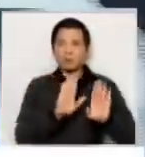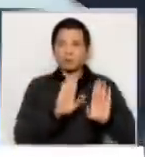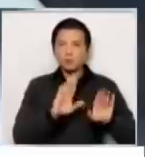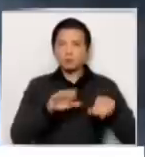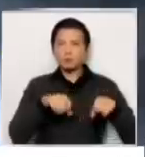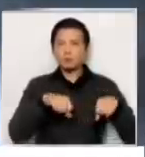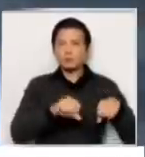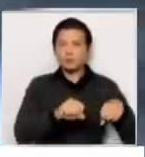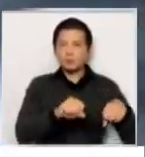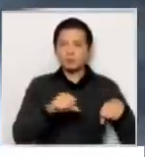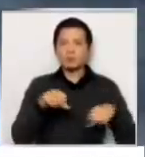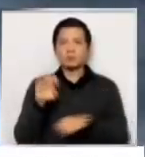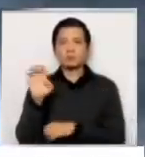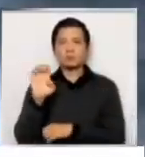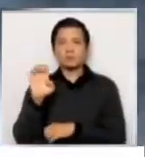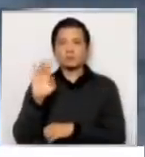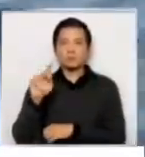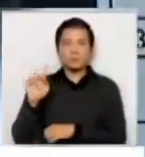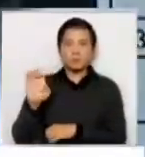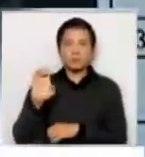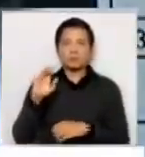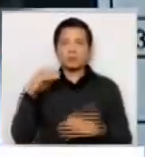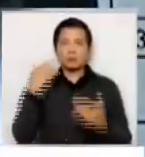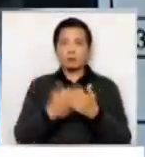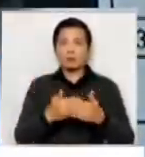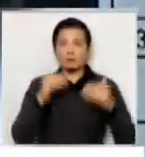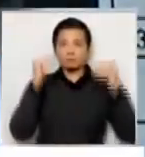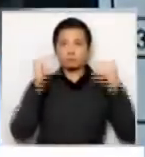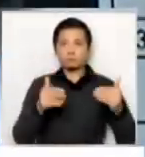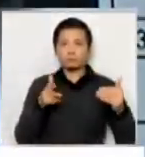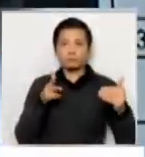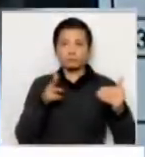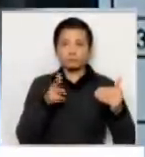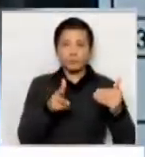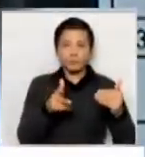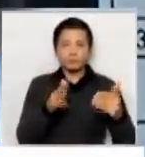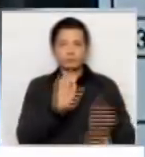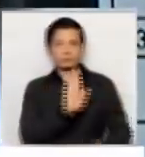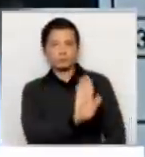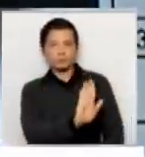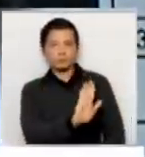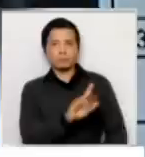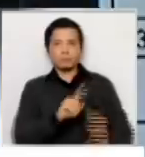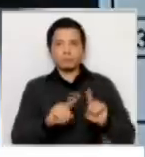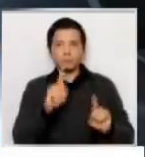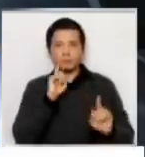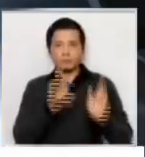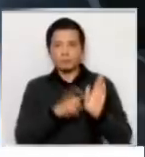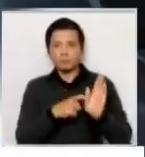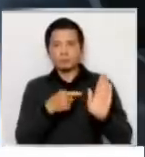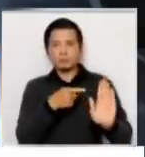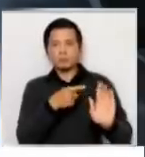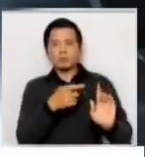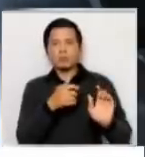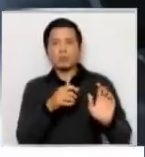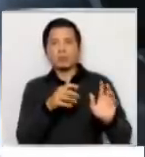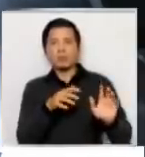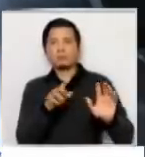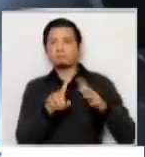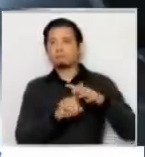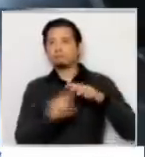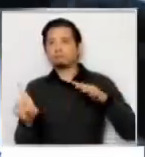Nang lumapit sa checkpoint, pinara niya ito. Pero humarurot raw ito palayo at iniwan ng e-bike. Nagkahabulan